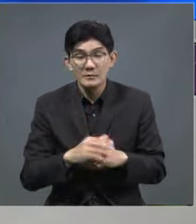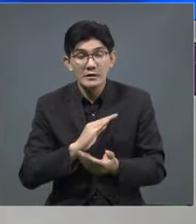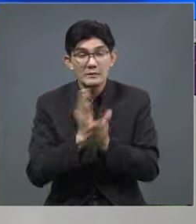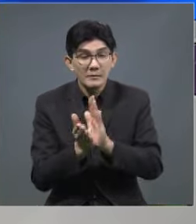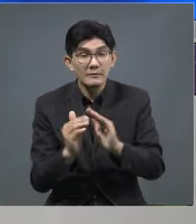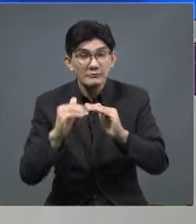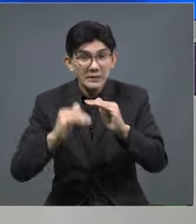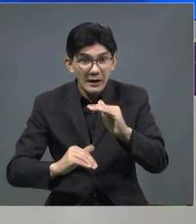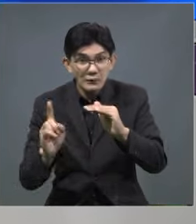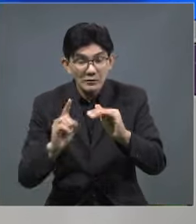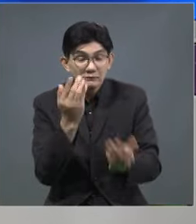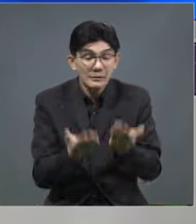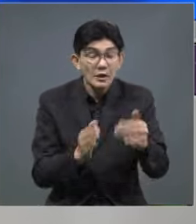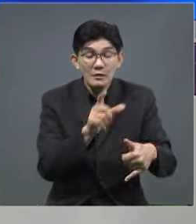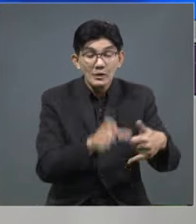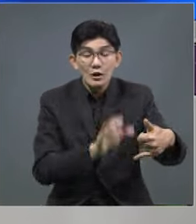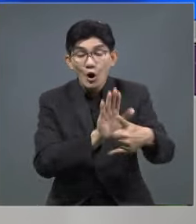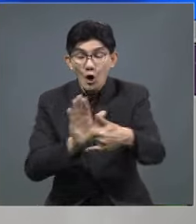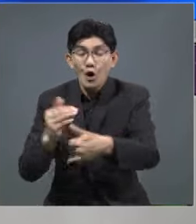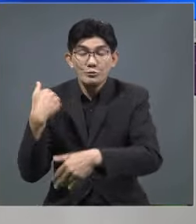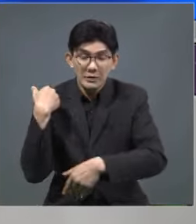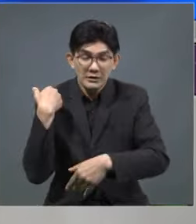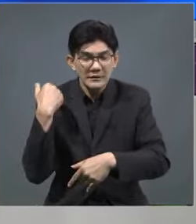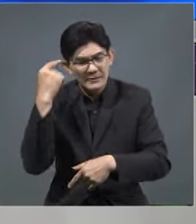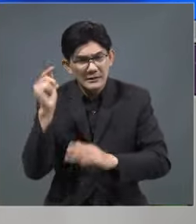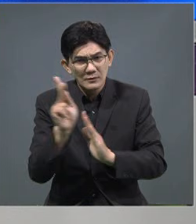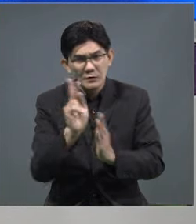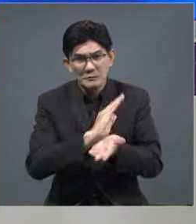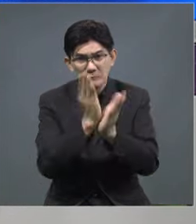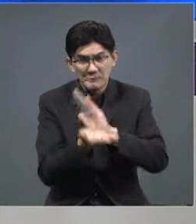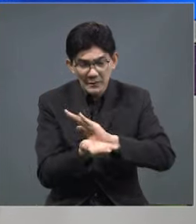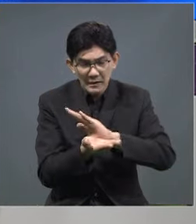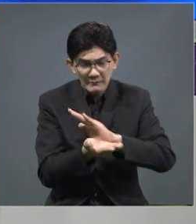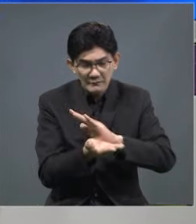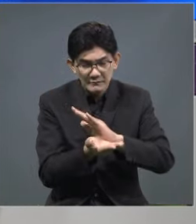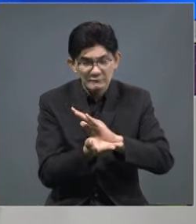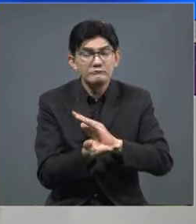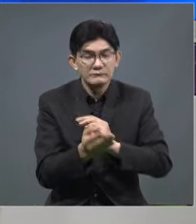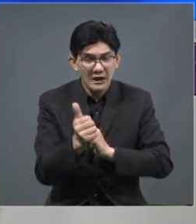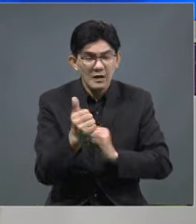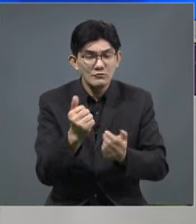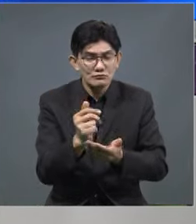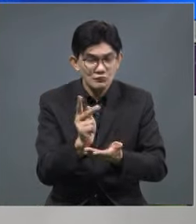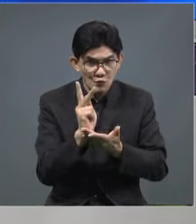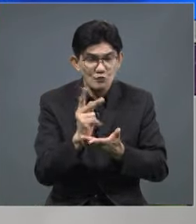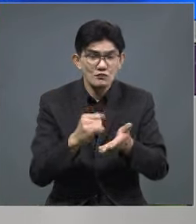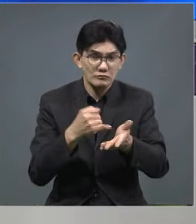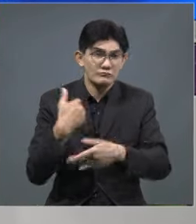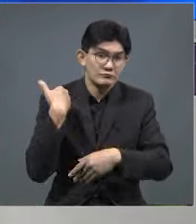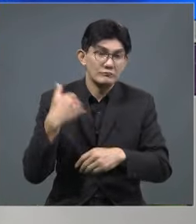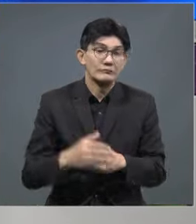แล้วแต่เงื่อนไขเป็นรายบุคคลก็อาจจะมีการปรับเงื่อนไขให้มันสามารถคล่องตัวขึ้นในการกู้เงินของสหกรณ์นะ